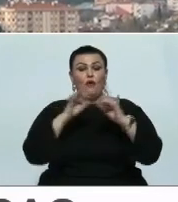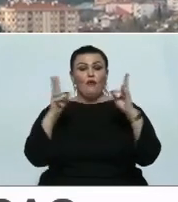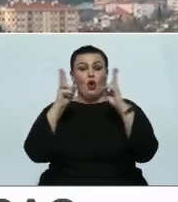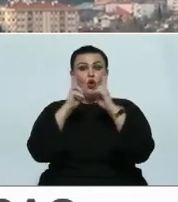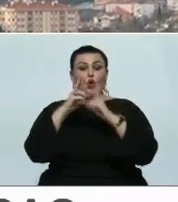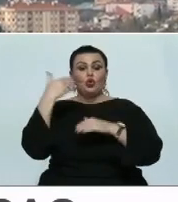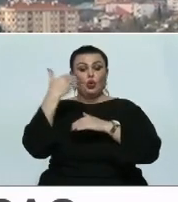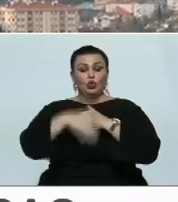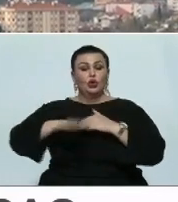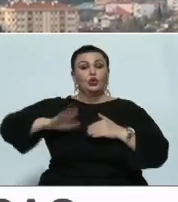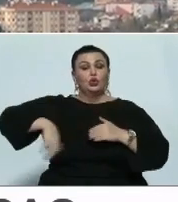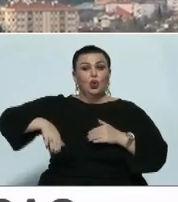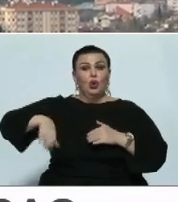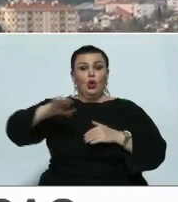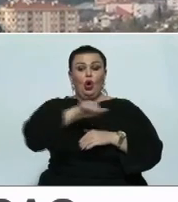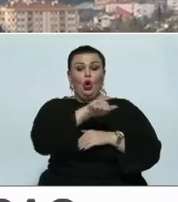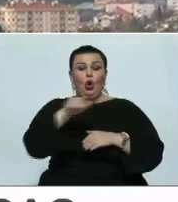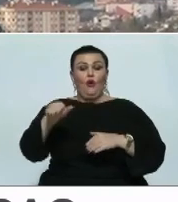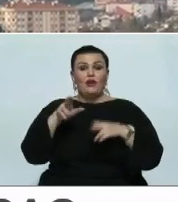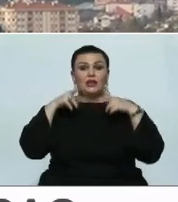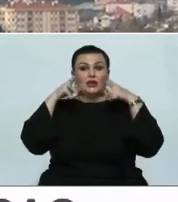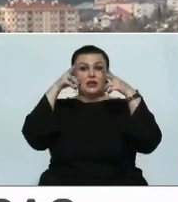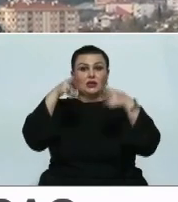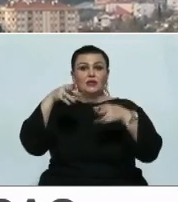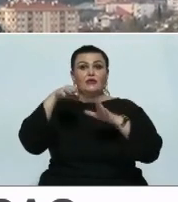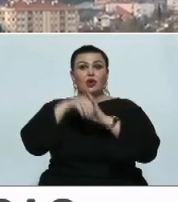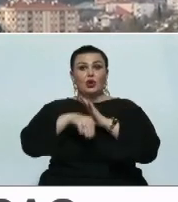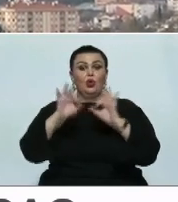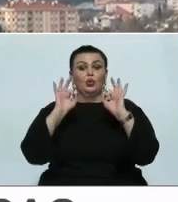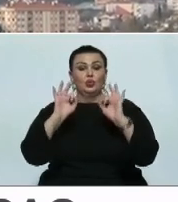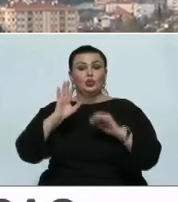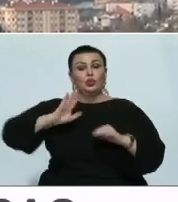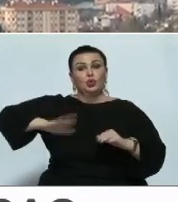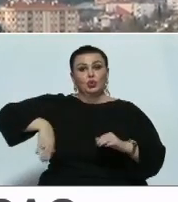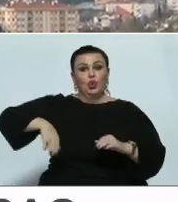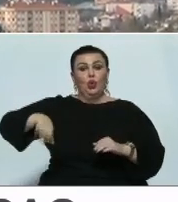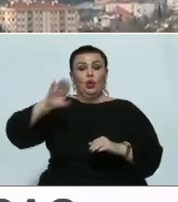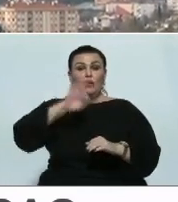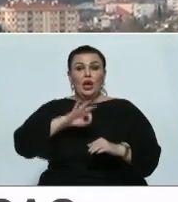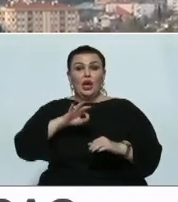baş tutduqdan ve resmi sefer gerçekleştikten sonra